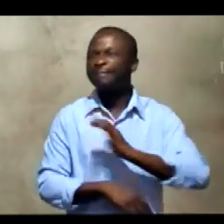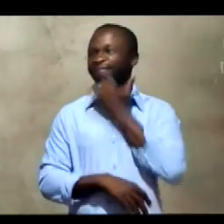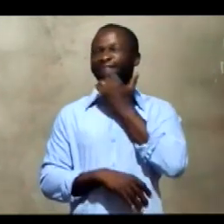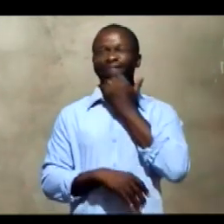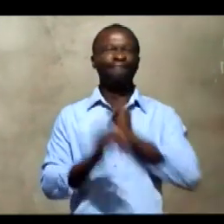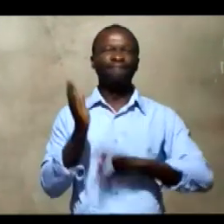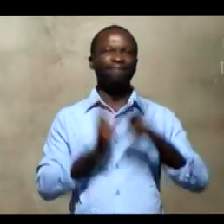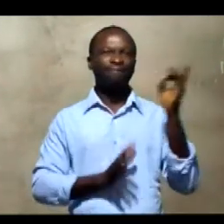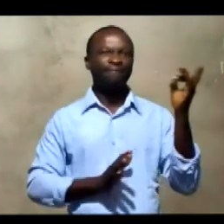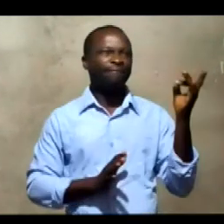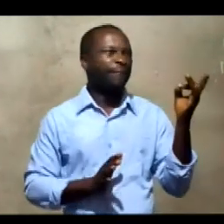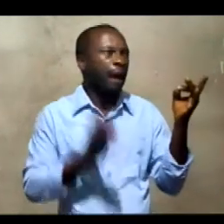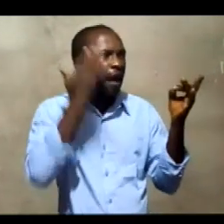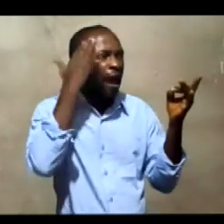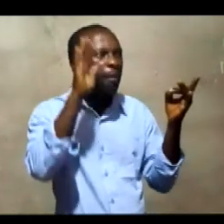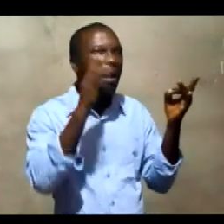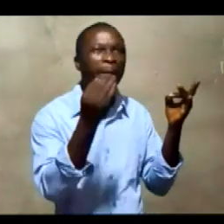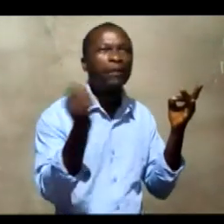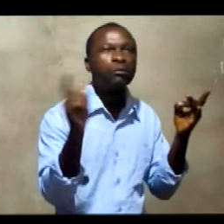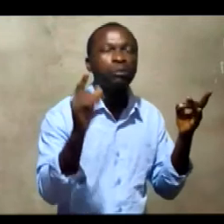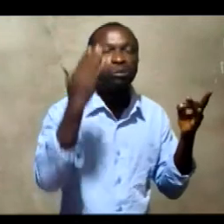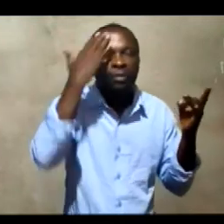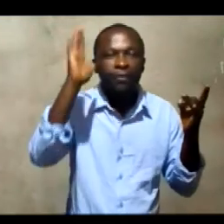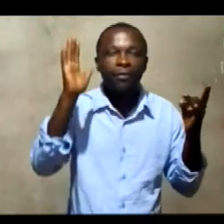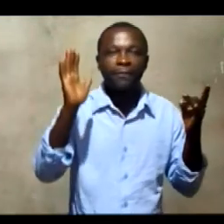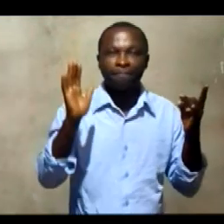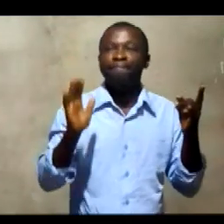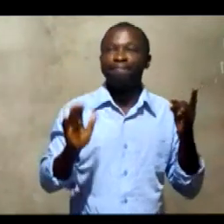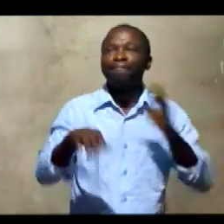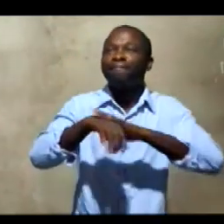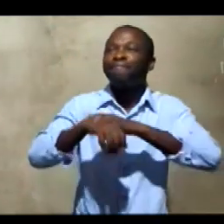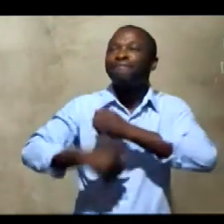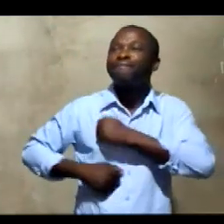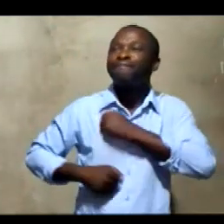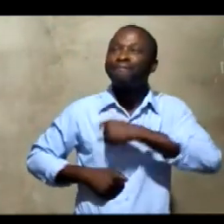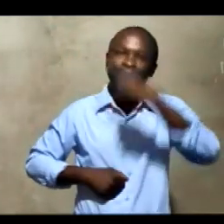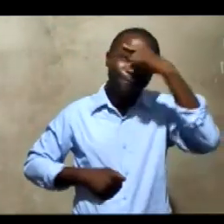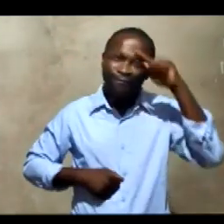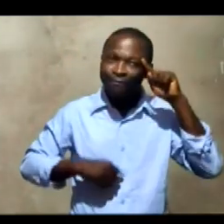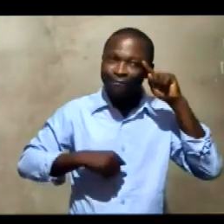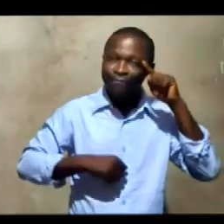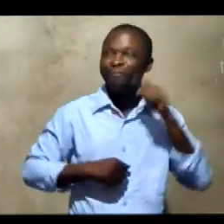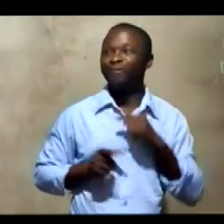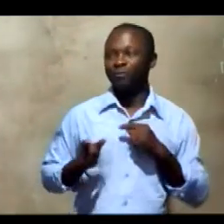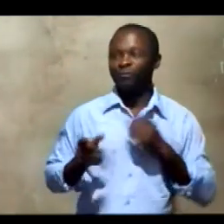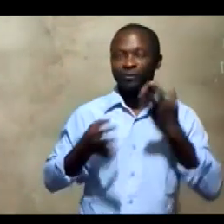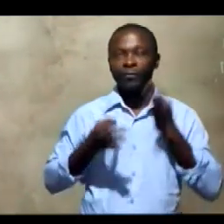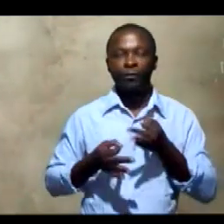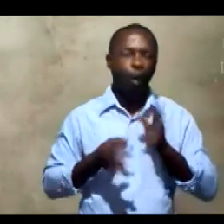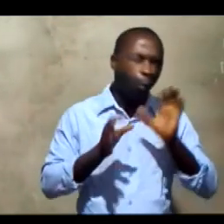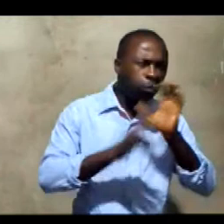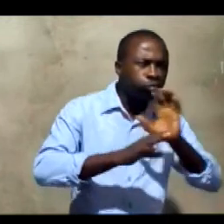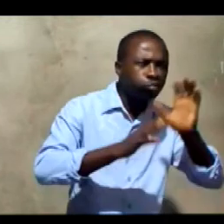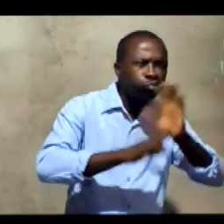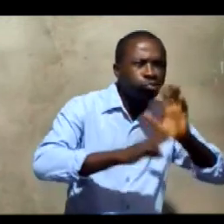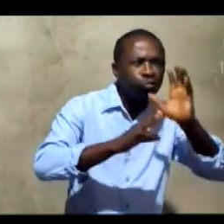21 au 22. Nous avons effectué 4 coups de poing. Nous avons pu interpeller une quinzaine de personnes. Leur exploitation